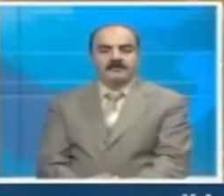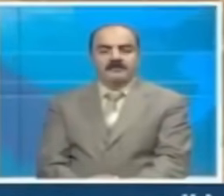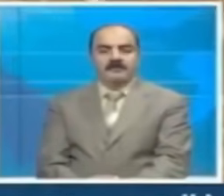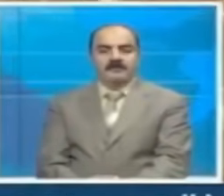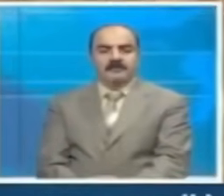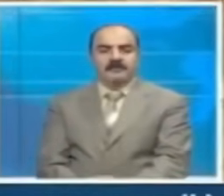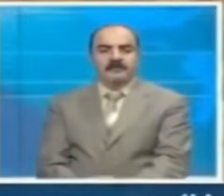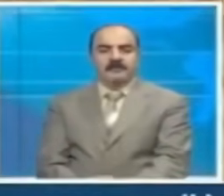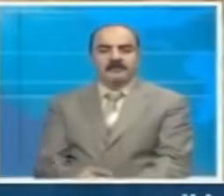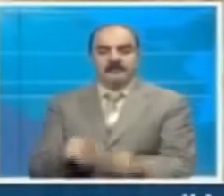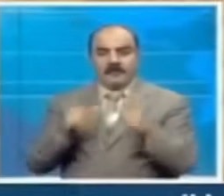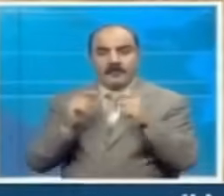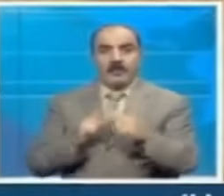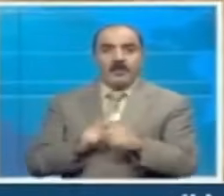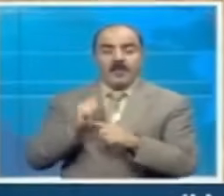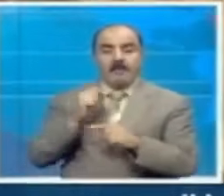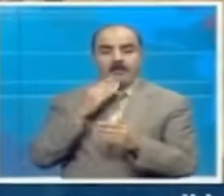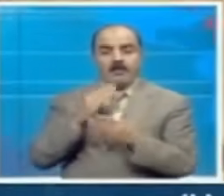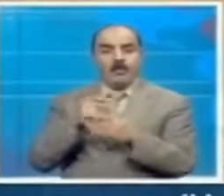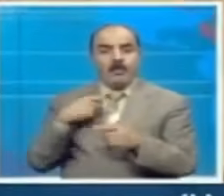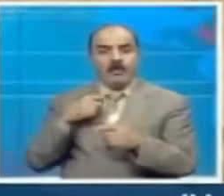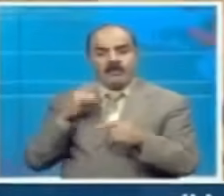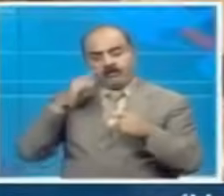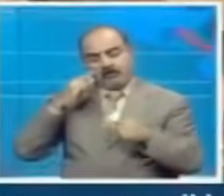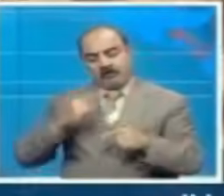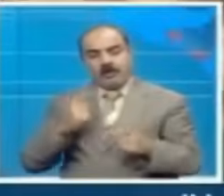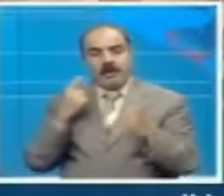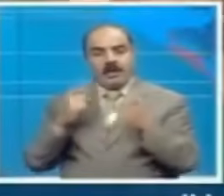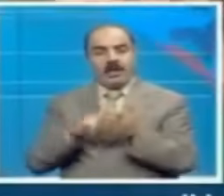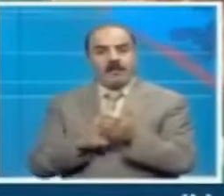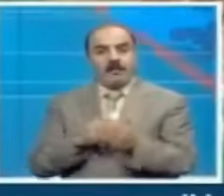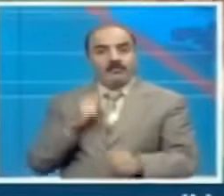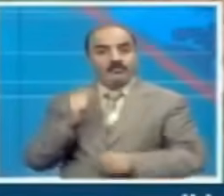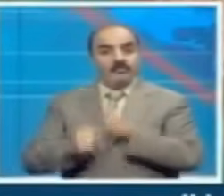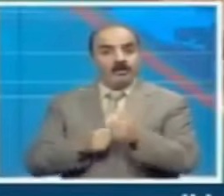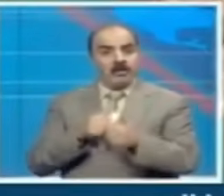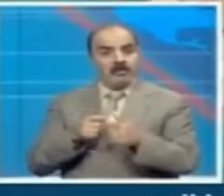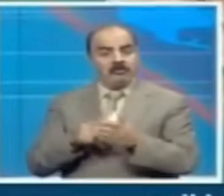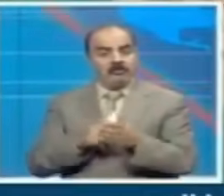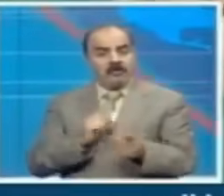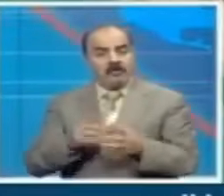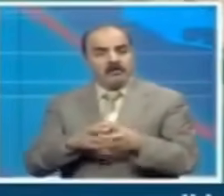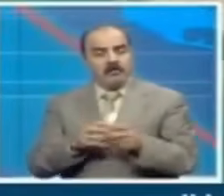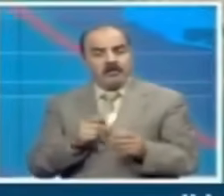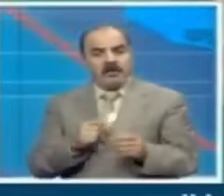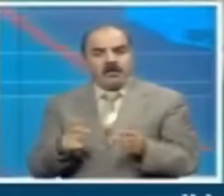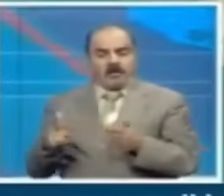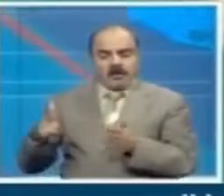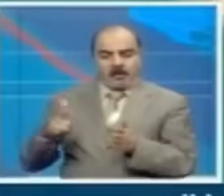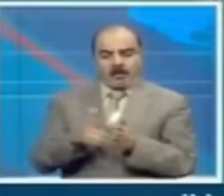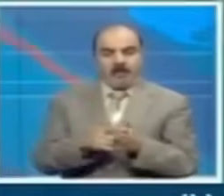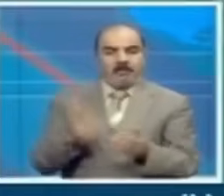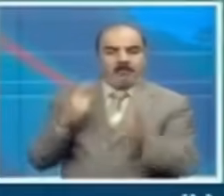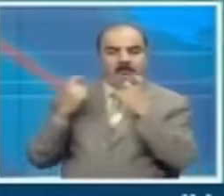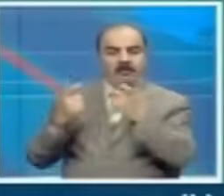تصوير جوي أوضحت من خلاله وزارة النقل والمواصلات حجم أعمال ونسب تنفيذ المحطة متعددة